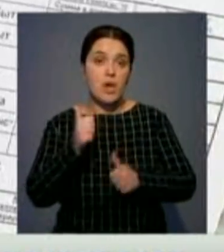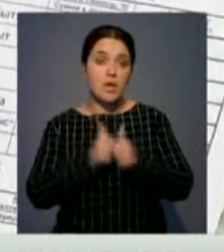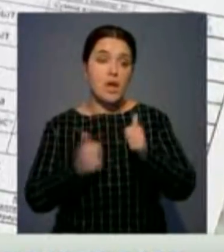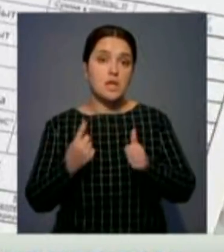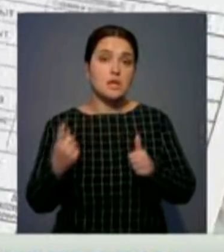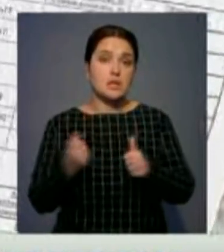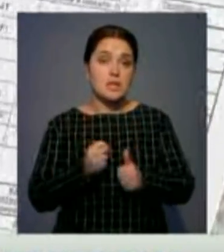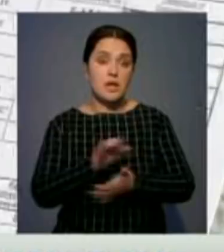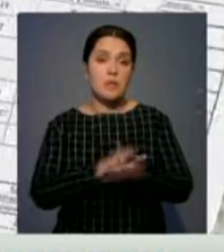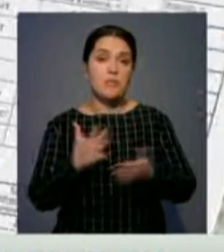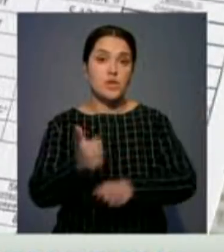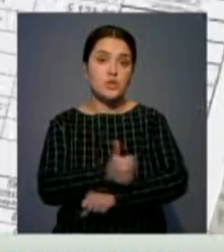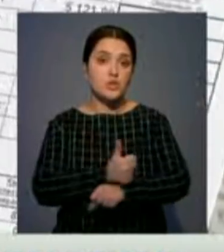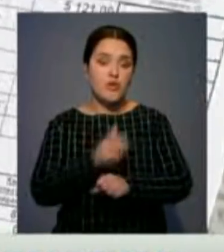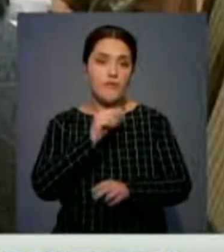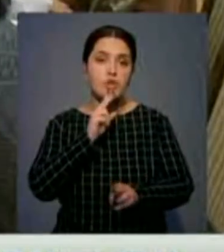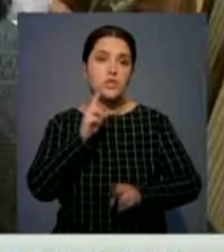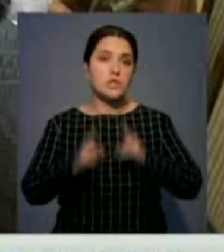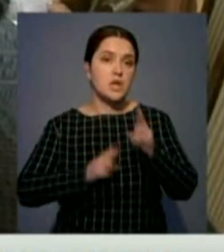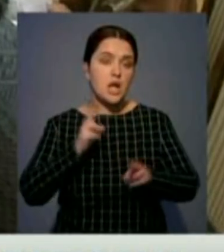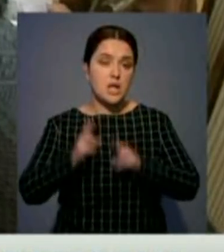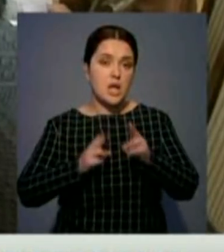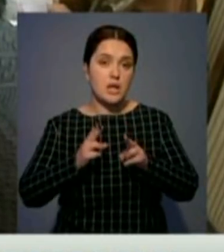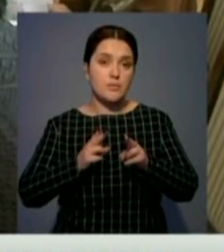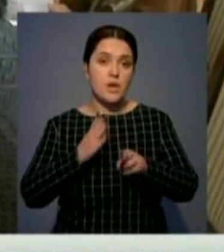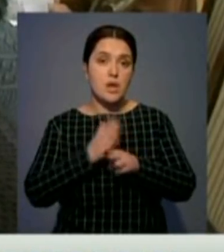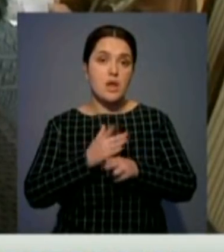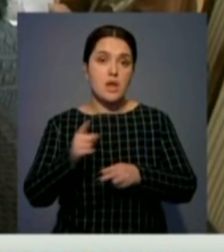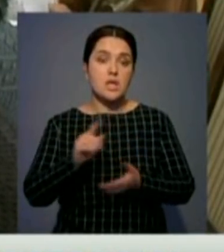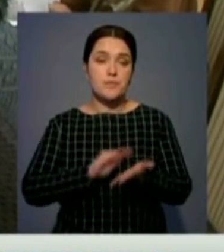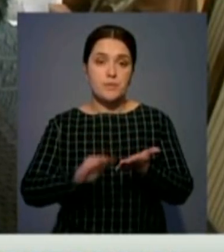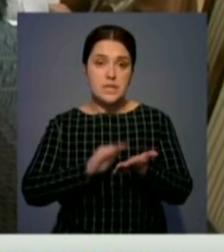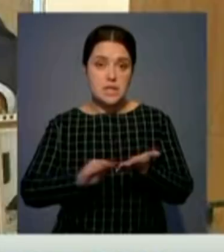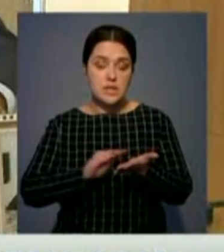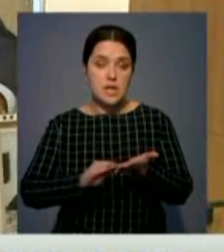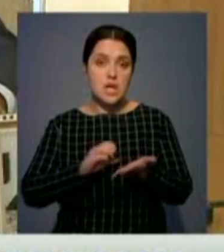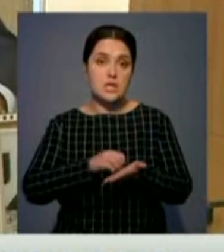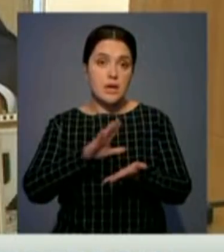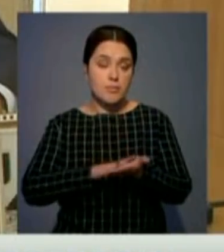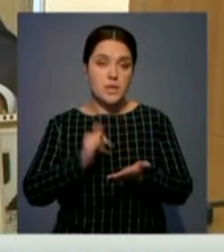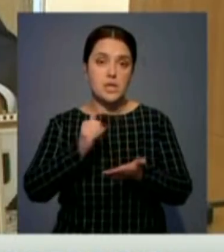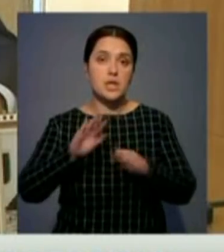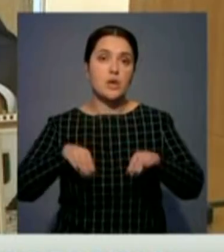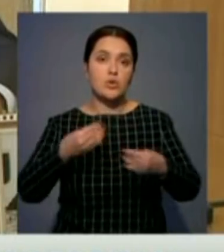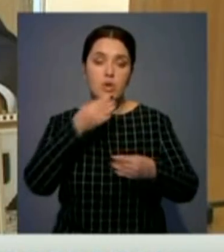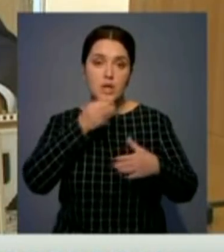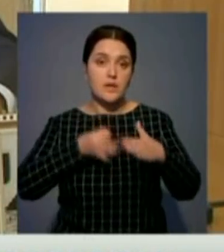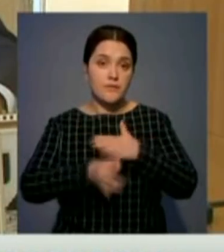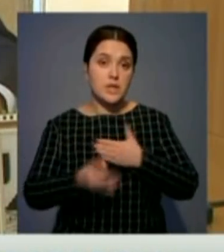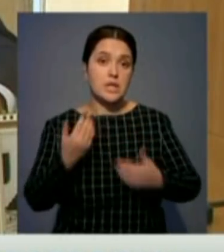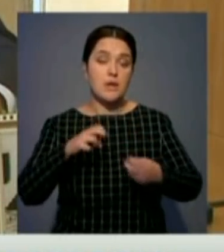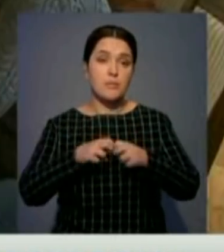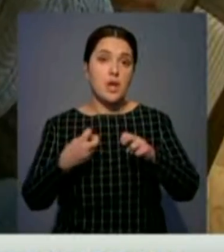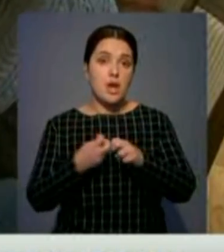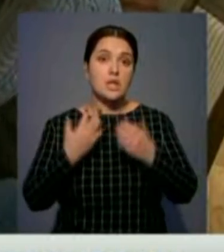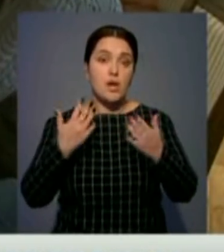неделю и длятся 5 часов. Все жалобы горожан главный антимонопольщик области записывает, дает ответы. Если обозначенная проблема